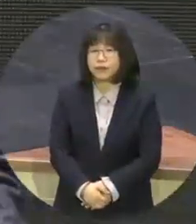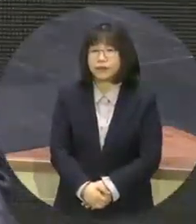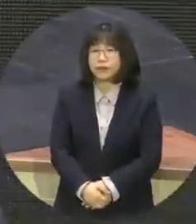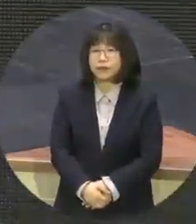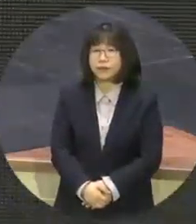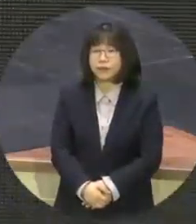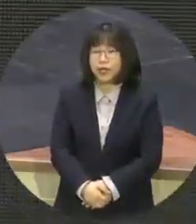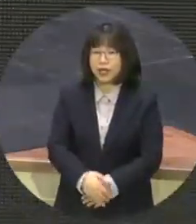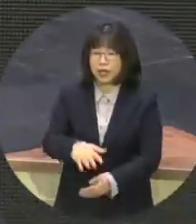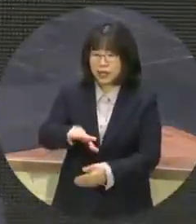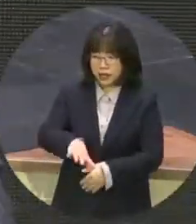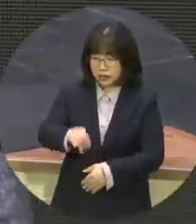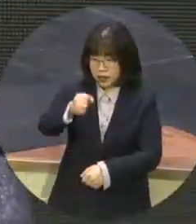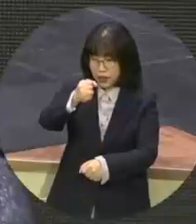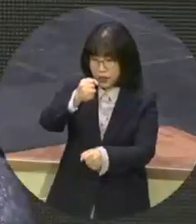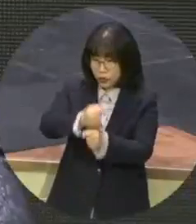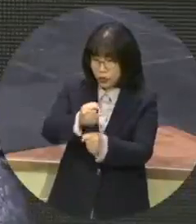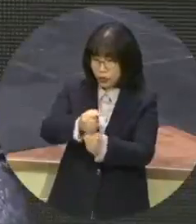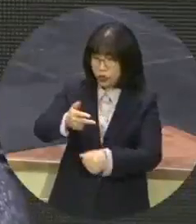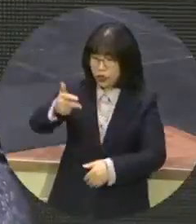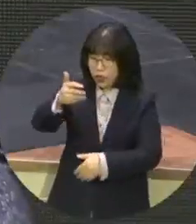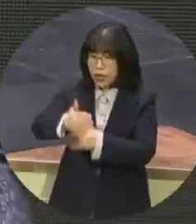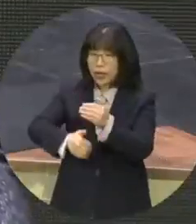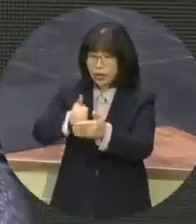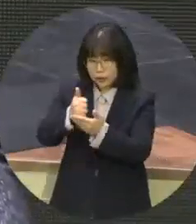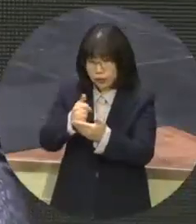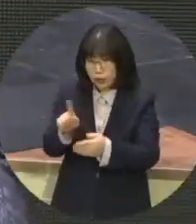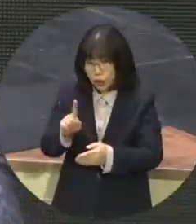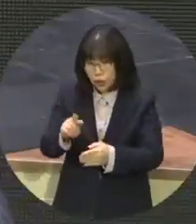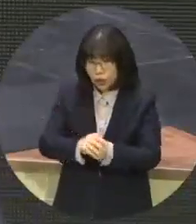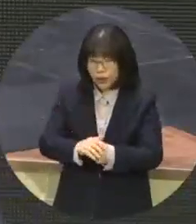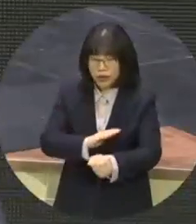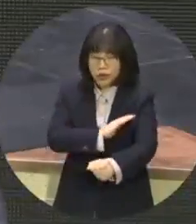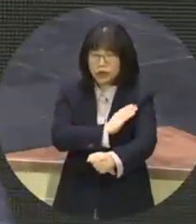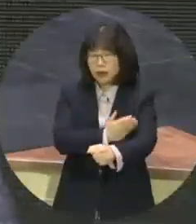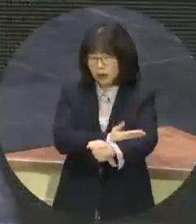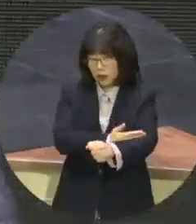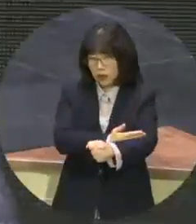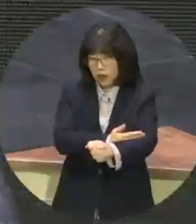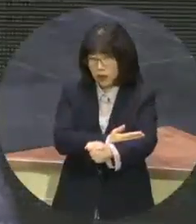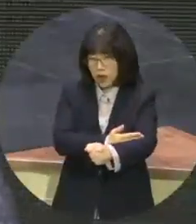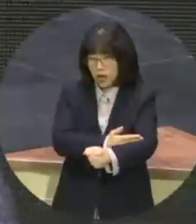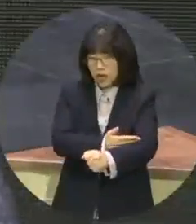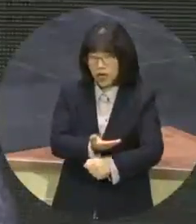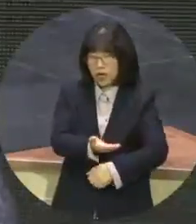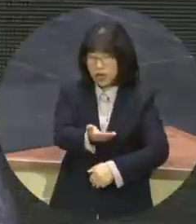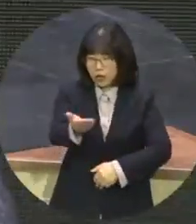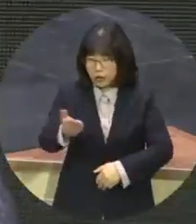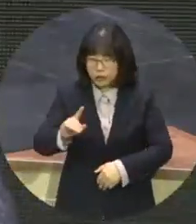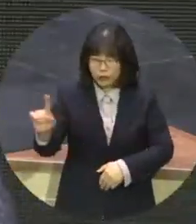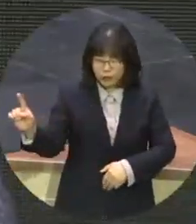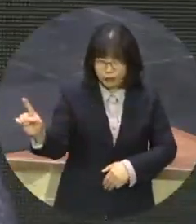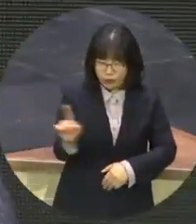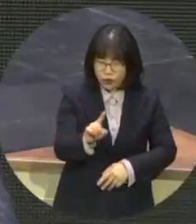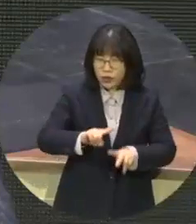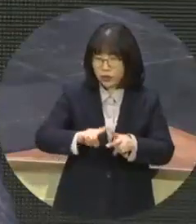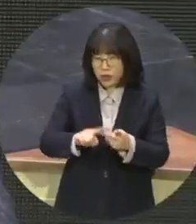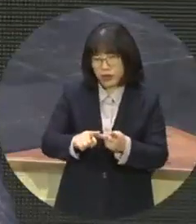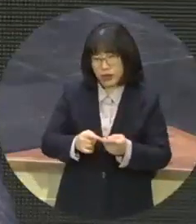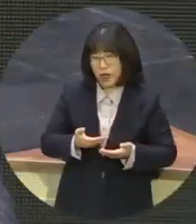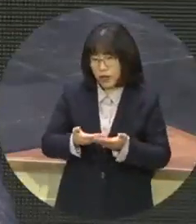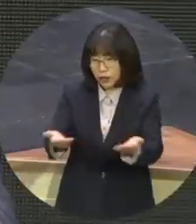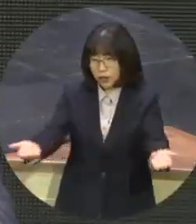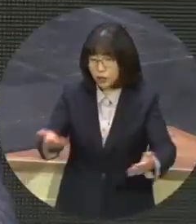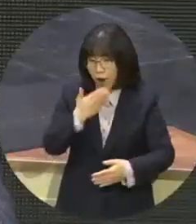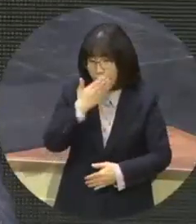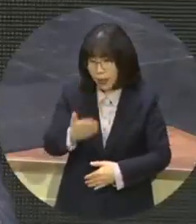사실 창조주이신 하나님은 지금 당장이라도 여러분에게 무엇이든지 할 수